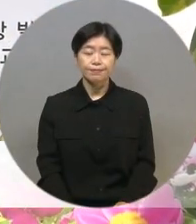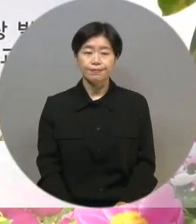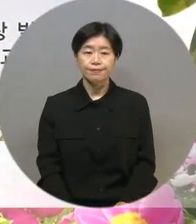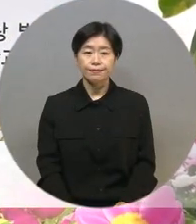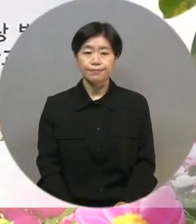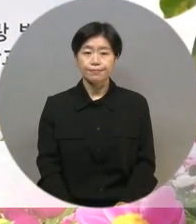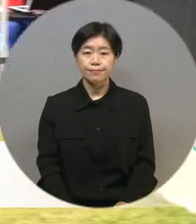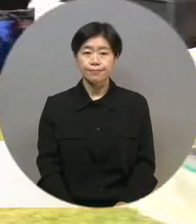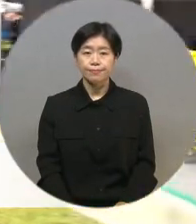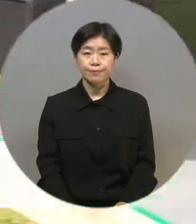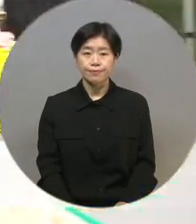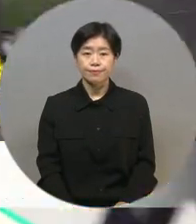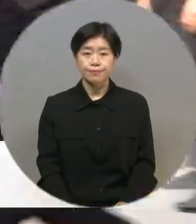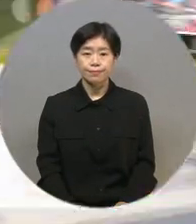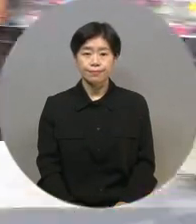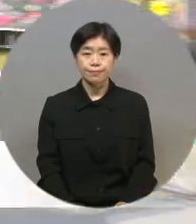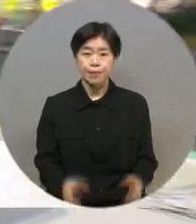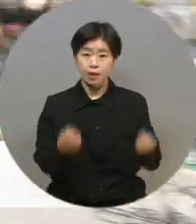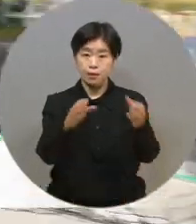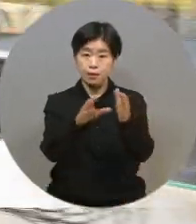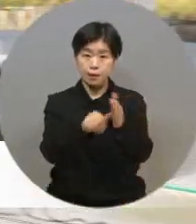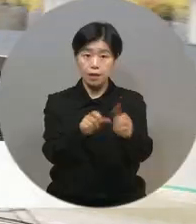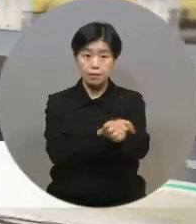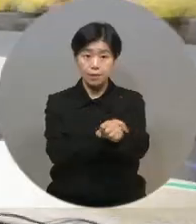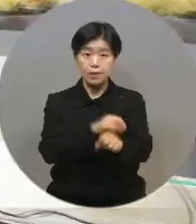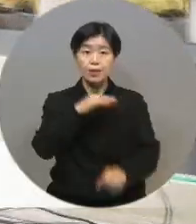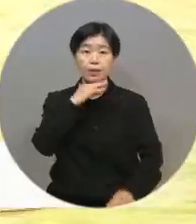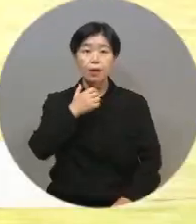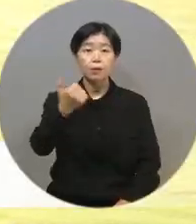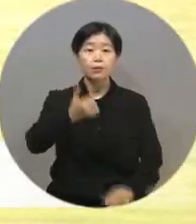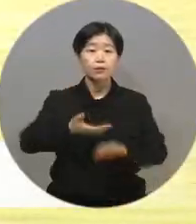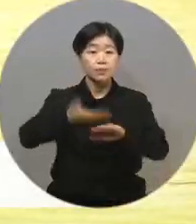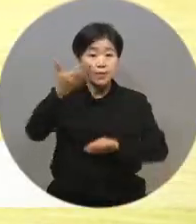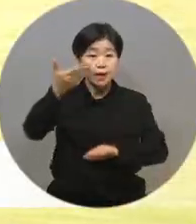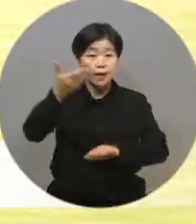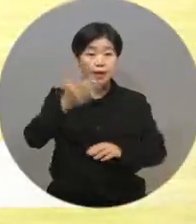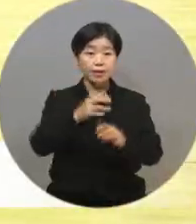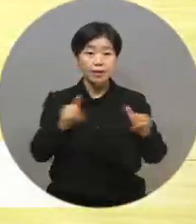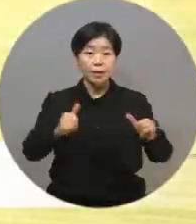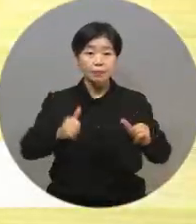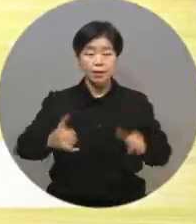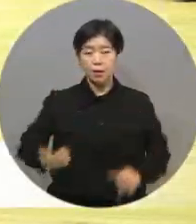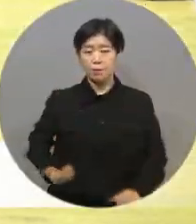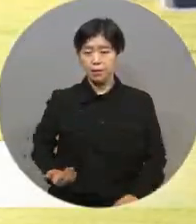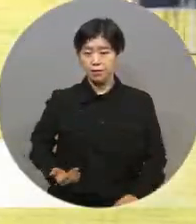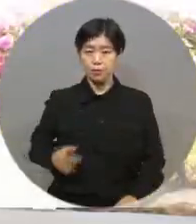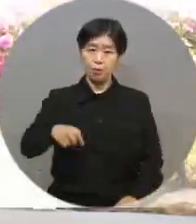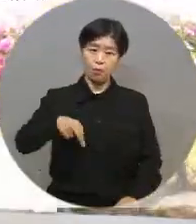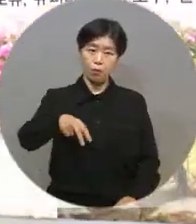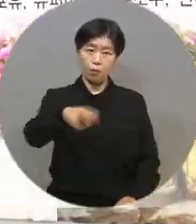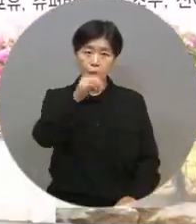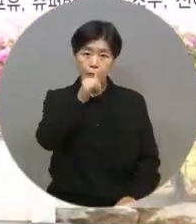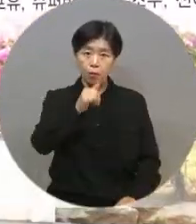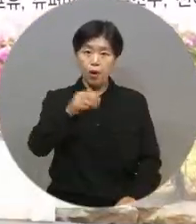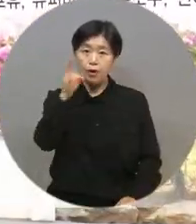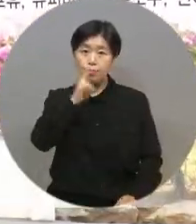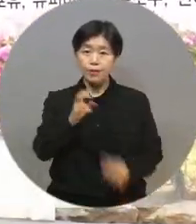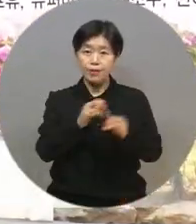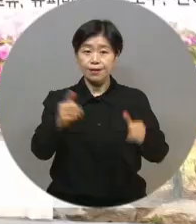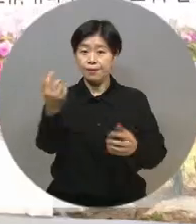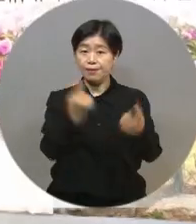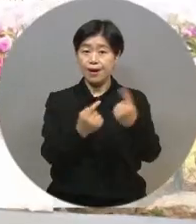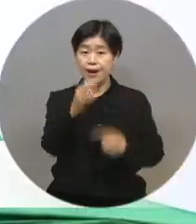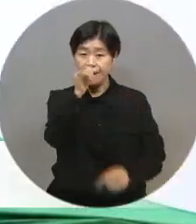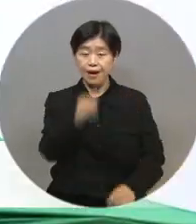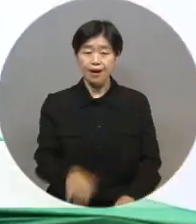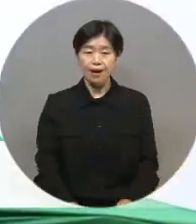특설무대에서 열렸습니다. 행사에는 특별히 50세 이상의 시니어들이 참여한 패션쇼와 다양한 초대 가수들의 무대가 펼쳐져